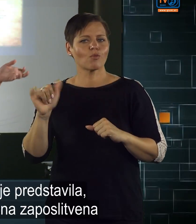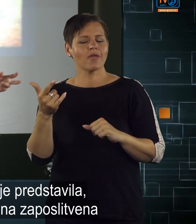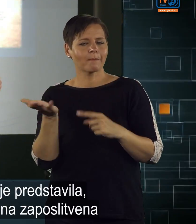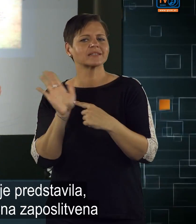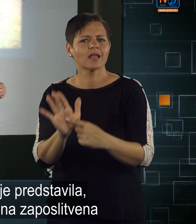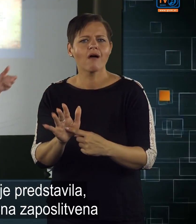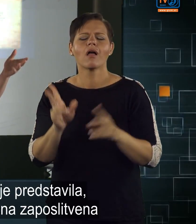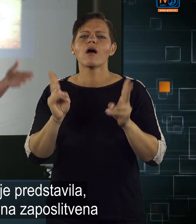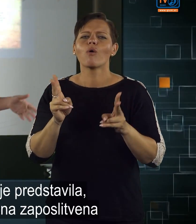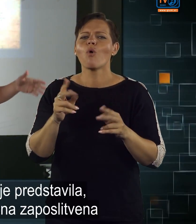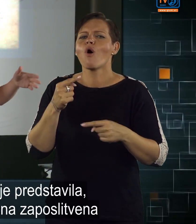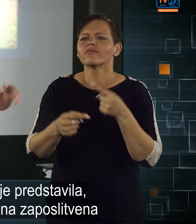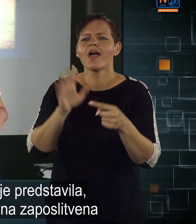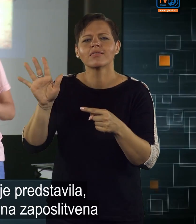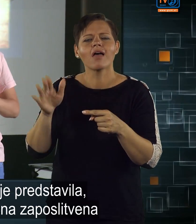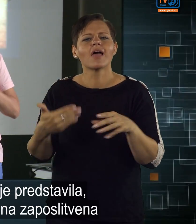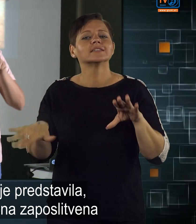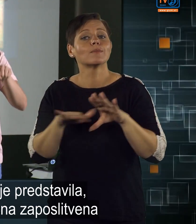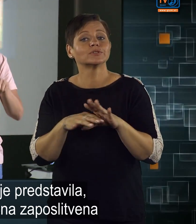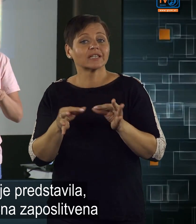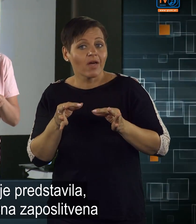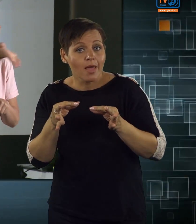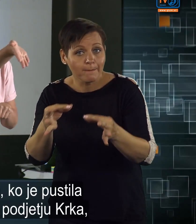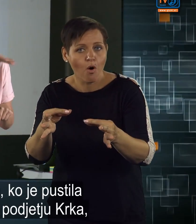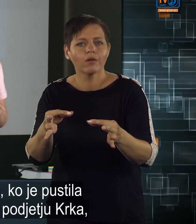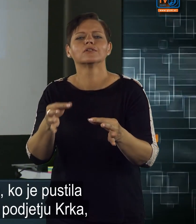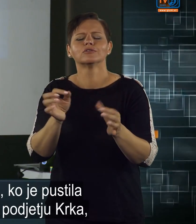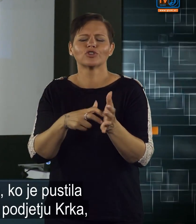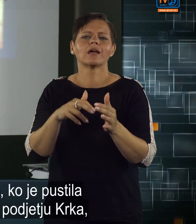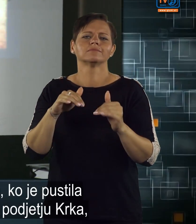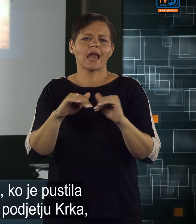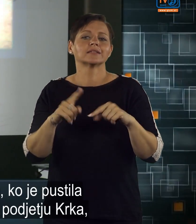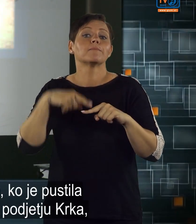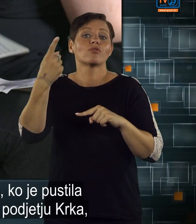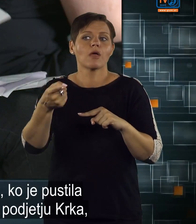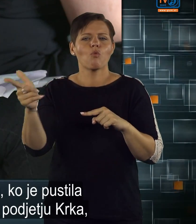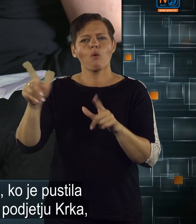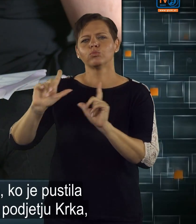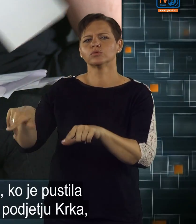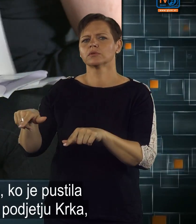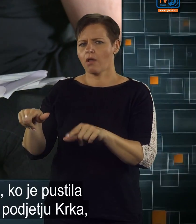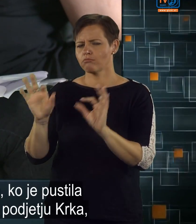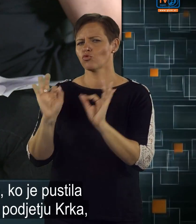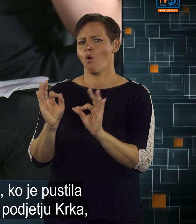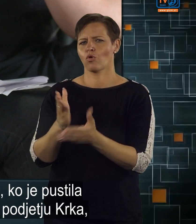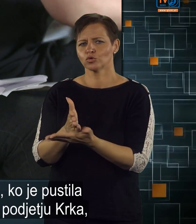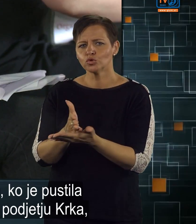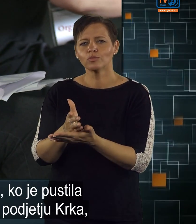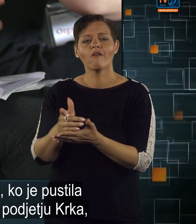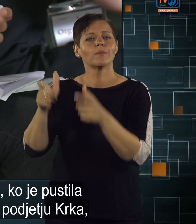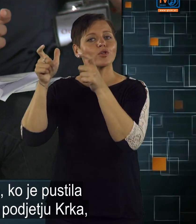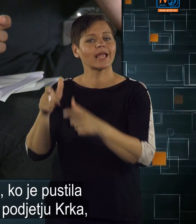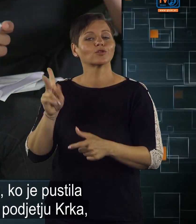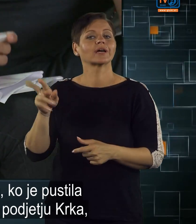Zbranim študentom je predstavila, kako se je odvijala njena zaposlitvena pot, še zlasti potem, ko je pustila sicer